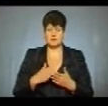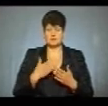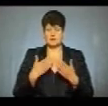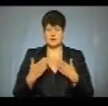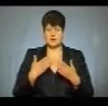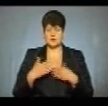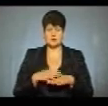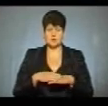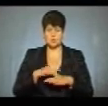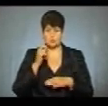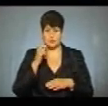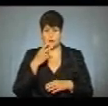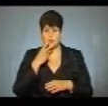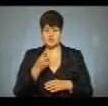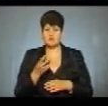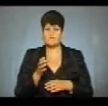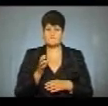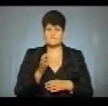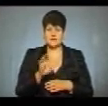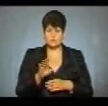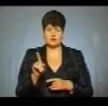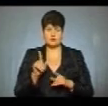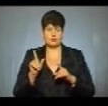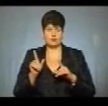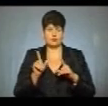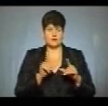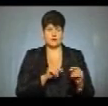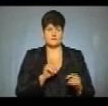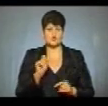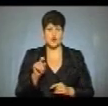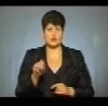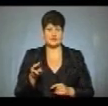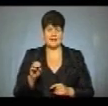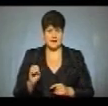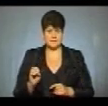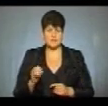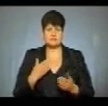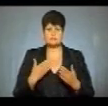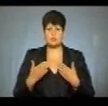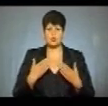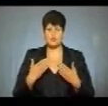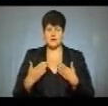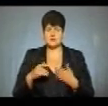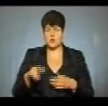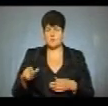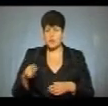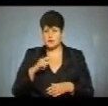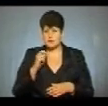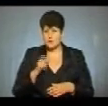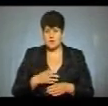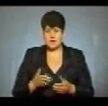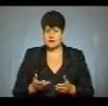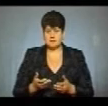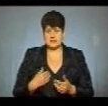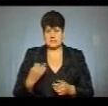України. Я бачив це відео, що він поїхав цей в Золоте спілкуватися з громадянами України, але